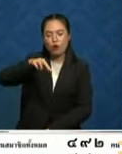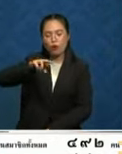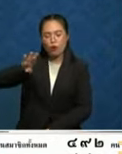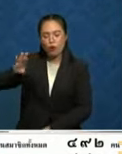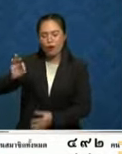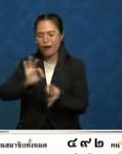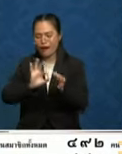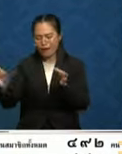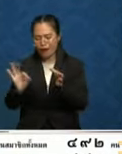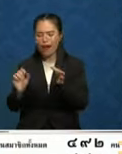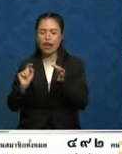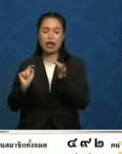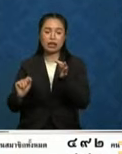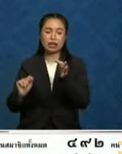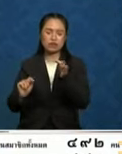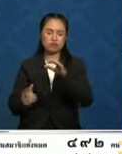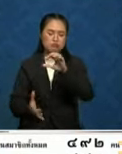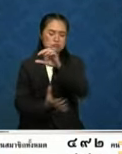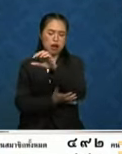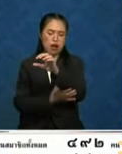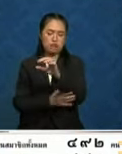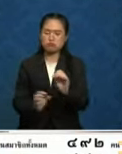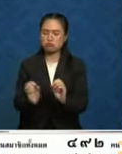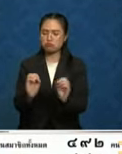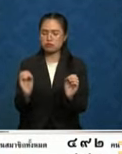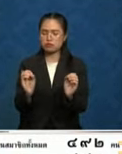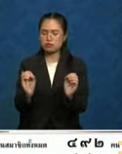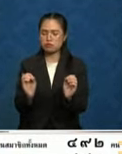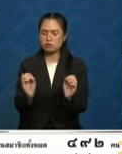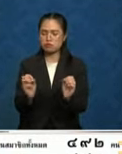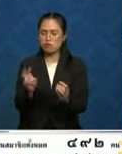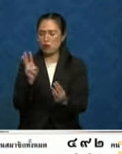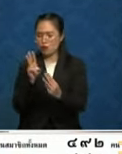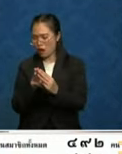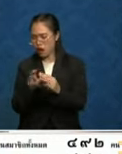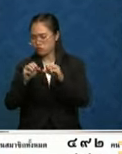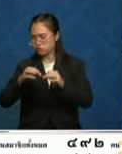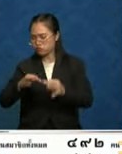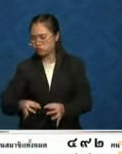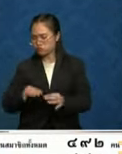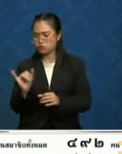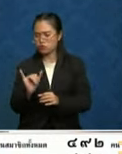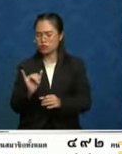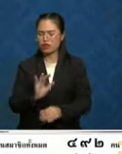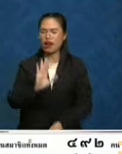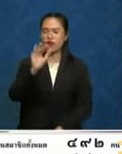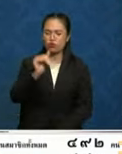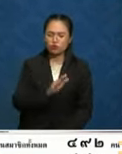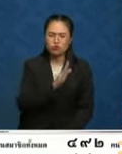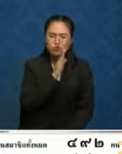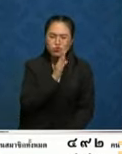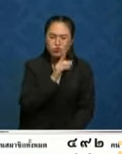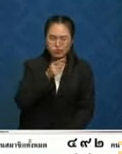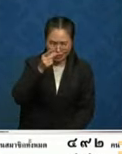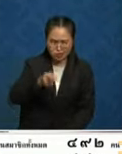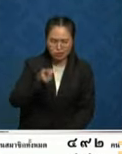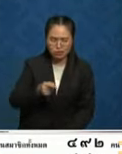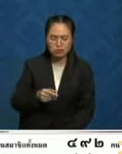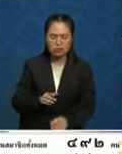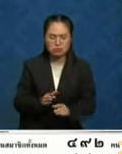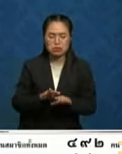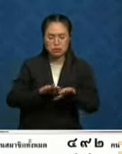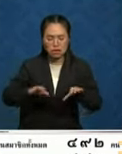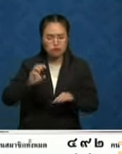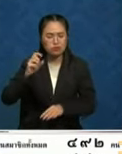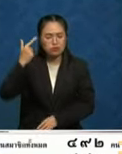มันไม่มีข้อบังคับนะครับซึ่งผมก็ไม่แน่ใจนะครับว่าถึงเวลาที่มีนักศึกษาที่สอบเข้าม